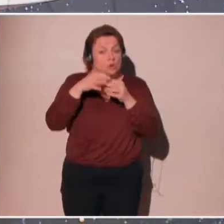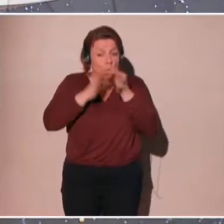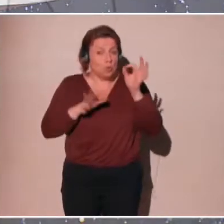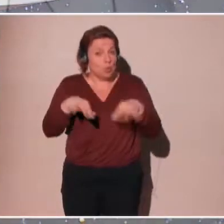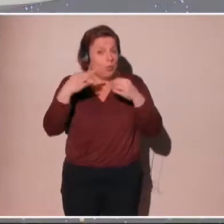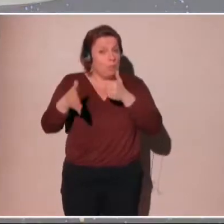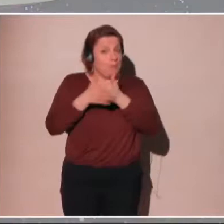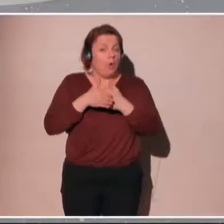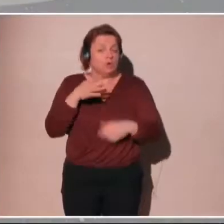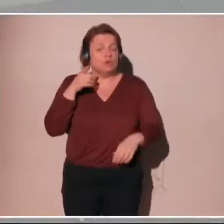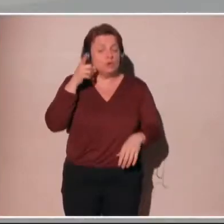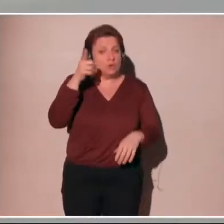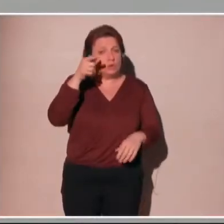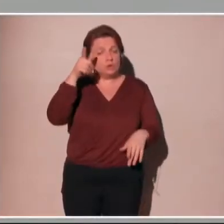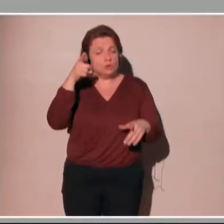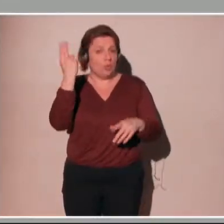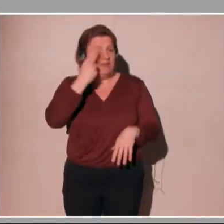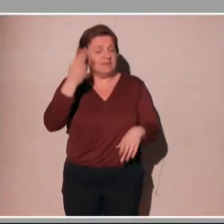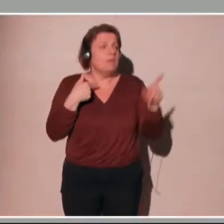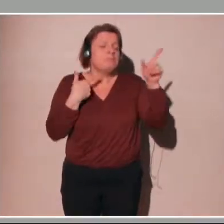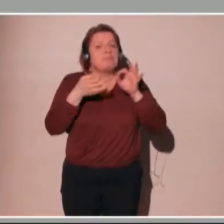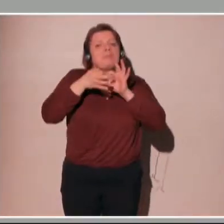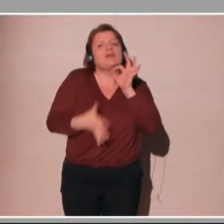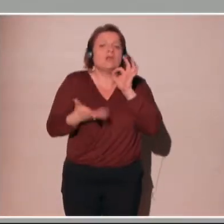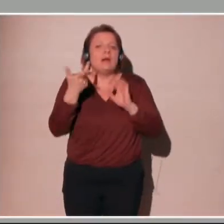écrit en japonais. Désolé.